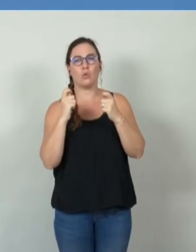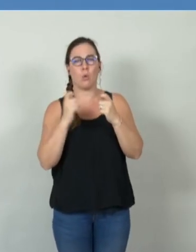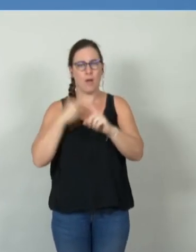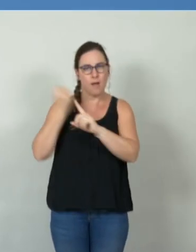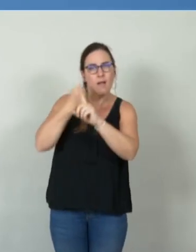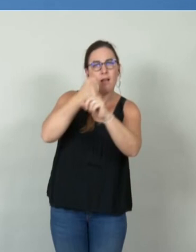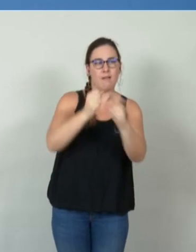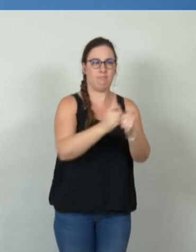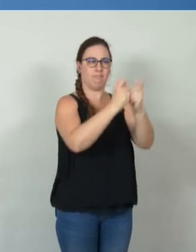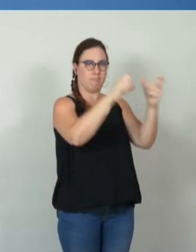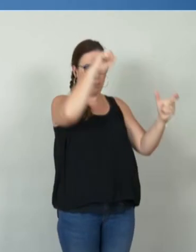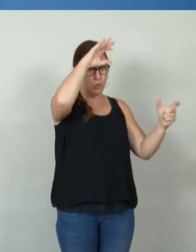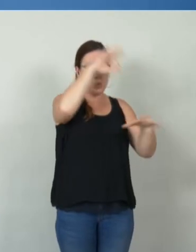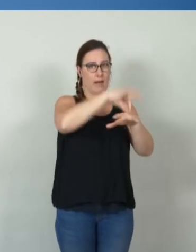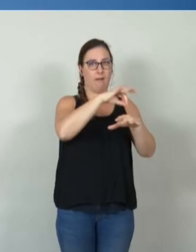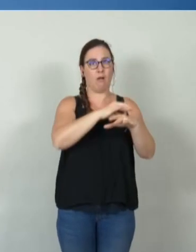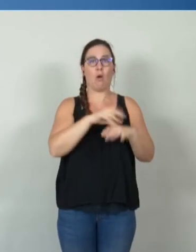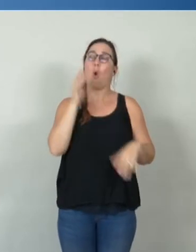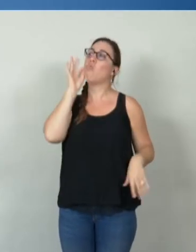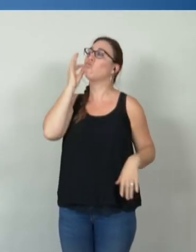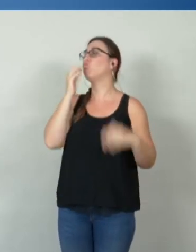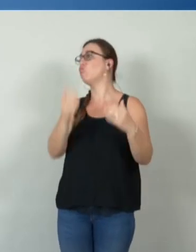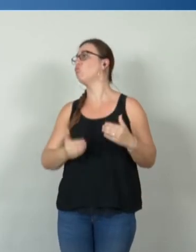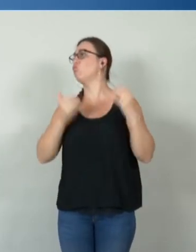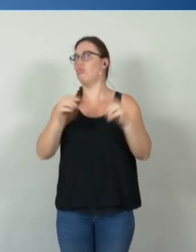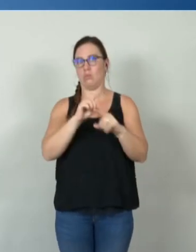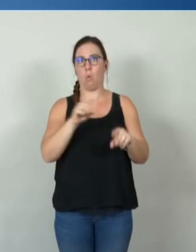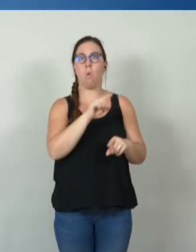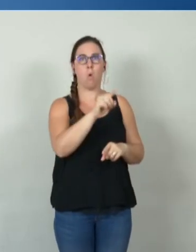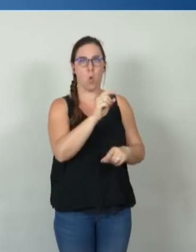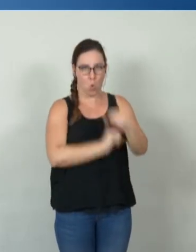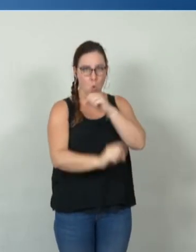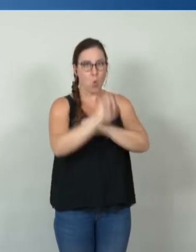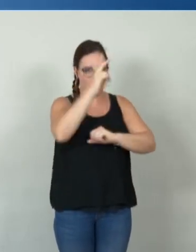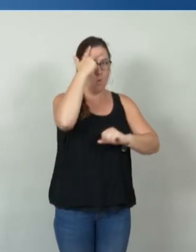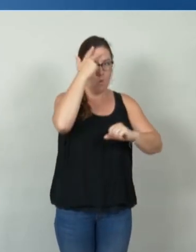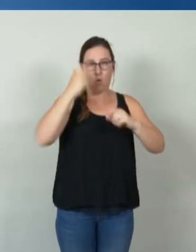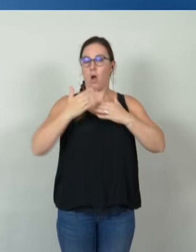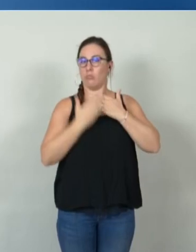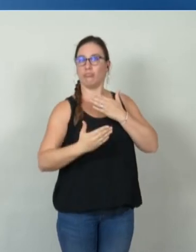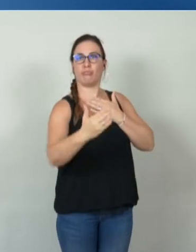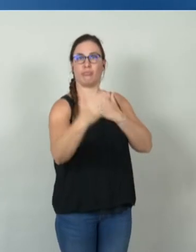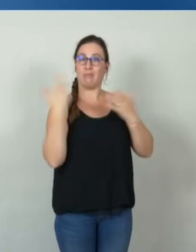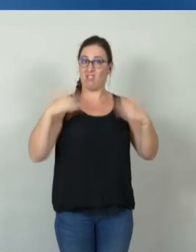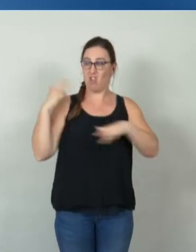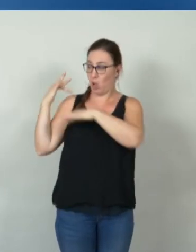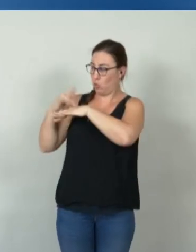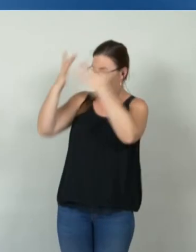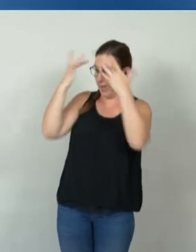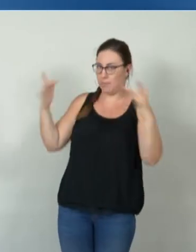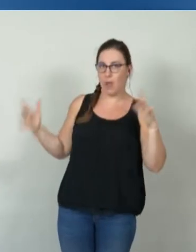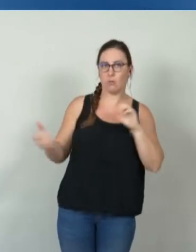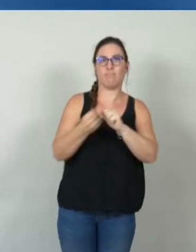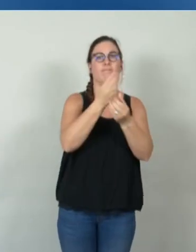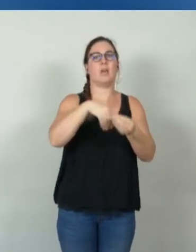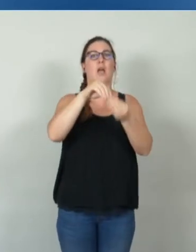pour la mute n'est pas un combat anodin et elle viendra prendre place à côté d'autres combats qui ont fait l'histoire de notre territoire et l'histoire des